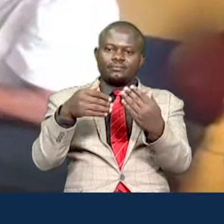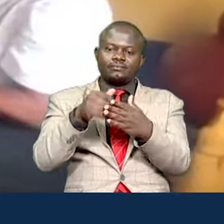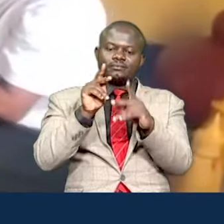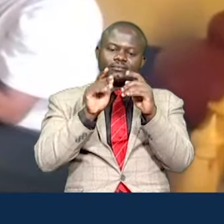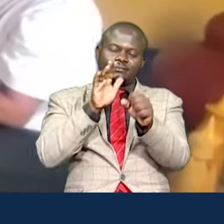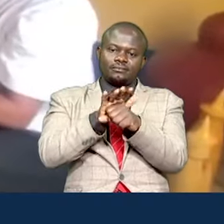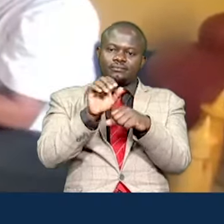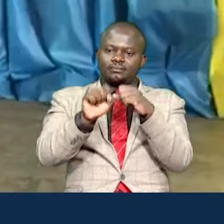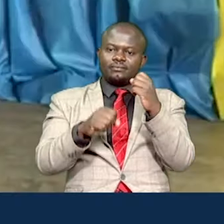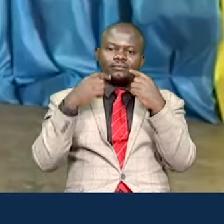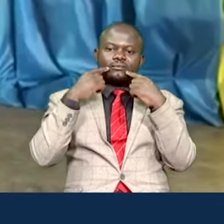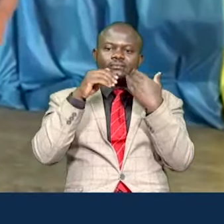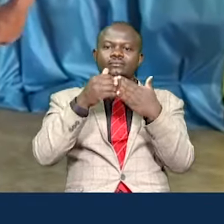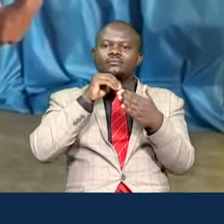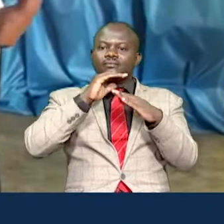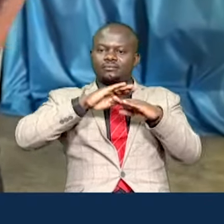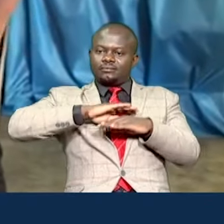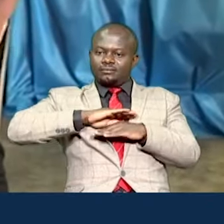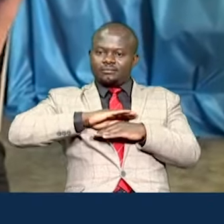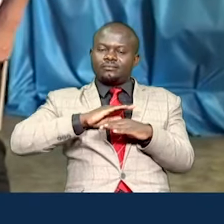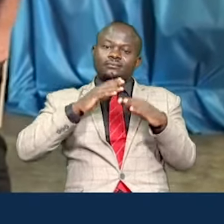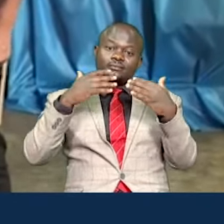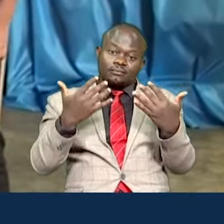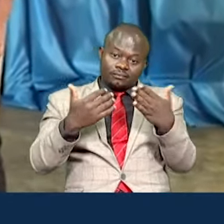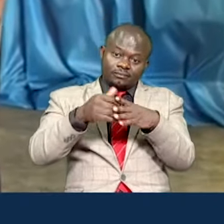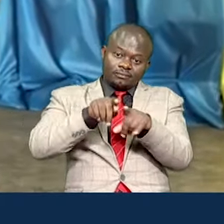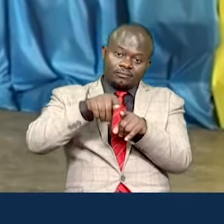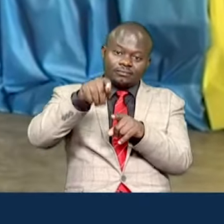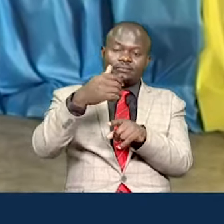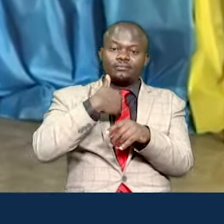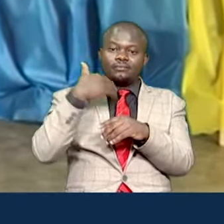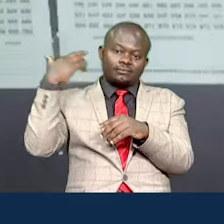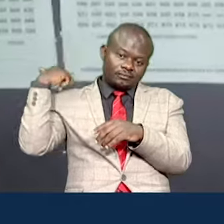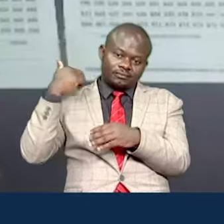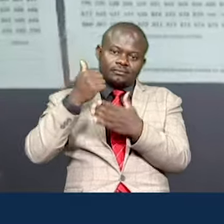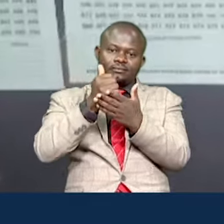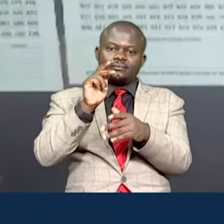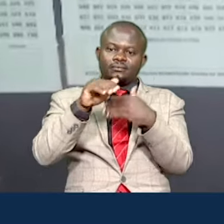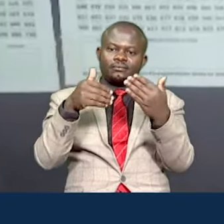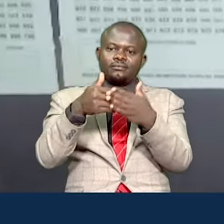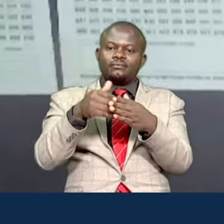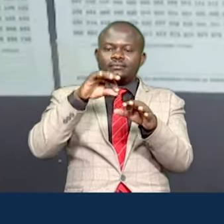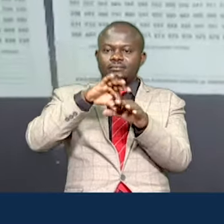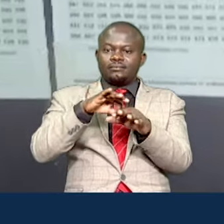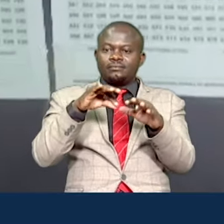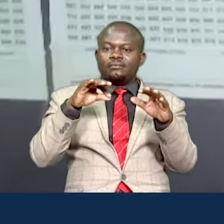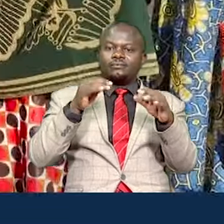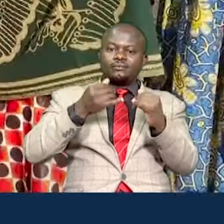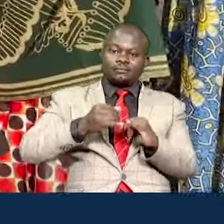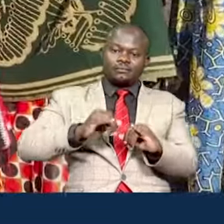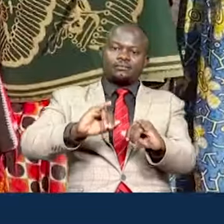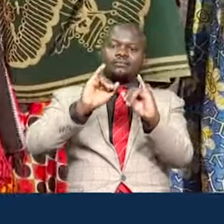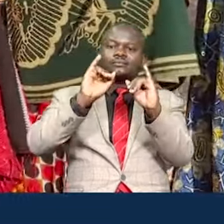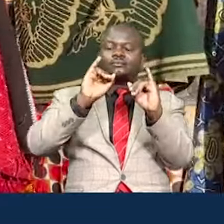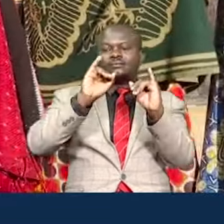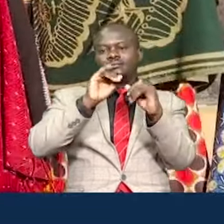bo mu majyepfo batangaje ko bidahagije ko ahubwo nabo ubwabo bafite inshingano yo gufasha aba bayobozi batoye gushyira mu bikorwa